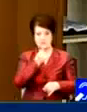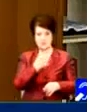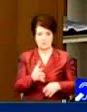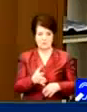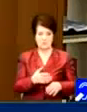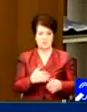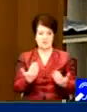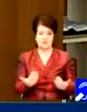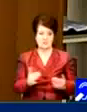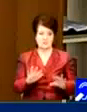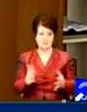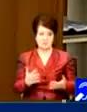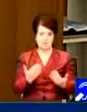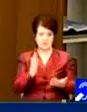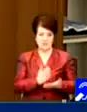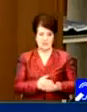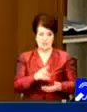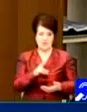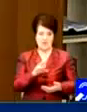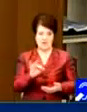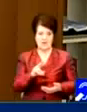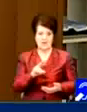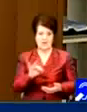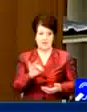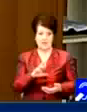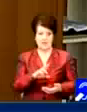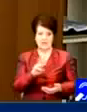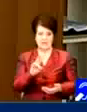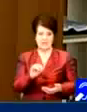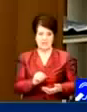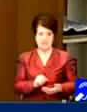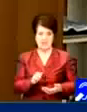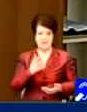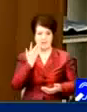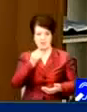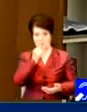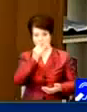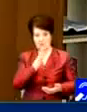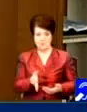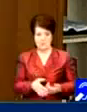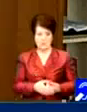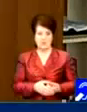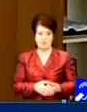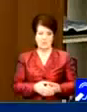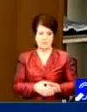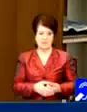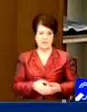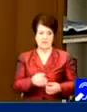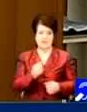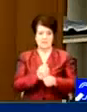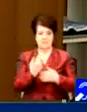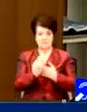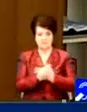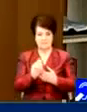asemenea moment a ajuns și Liliana, când nu mai poate de una singură să facă